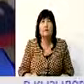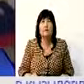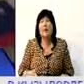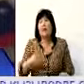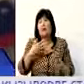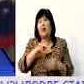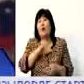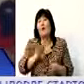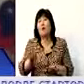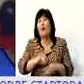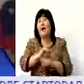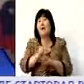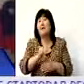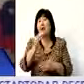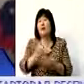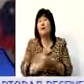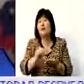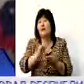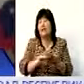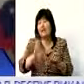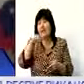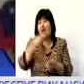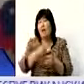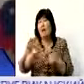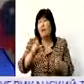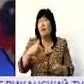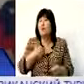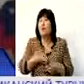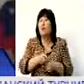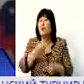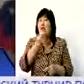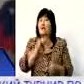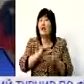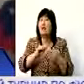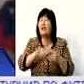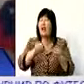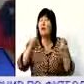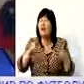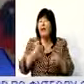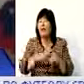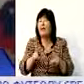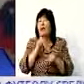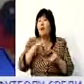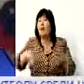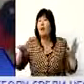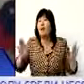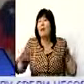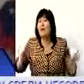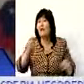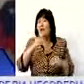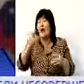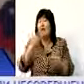Свою работу я посвятила программной статье нашего президента. Мне очень нравится логотип программы. Это парящая в небе птица.